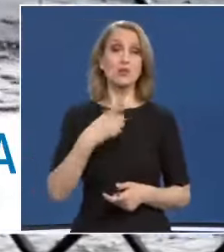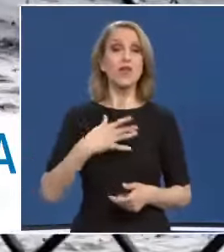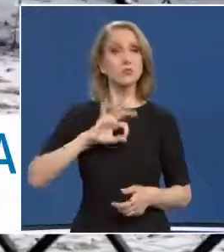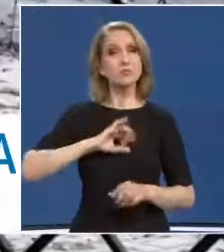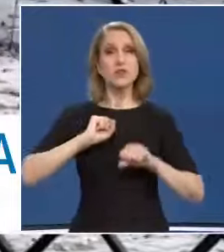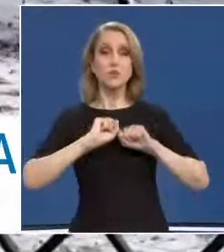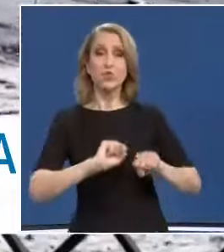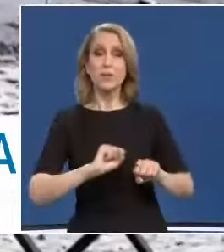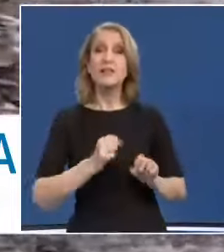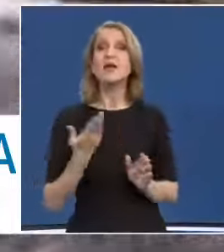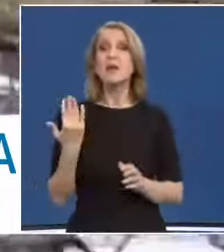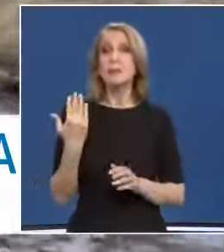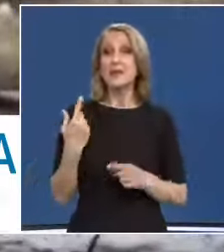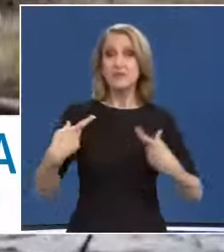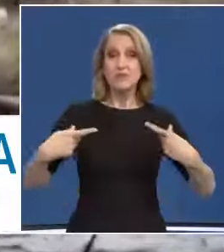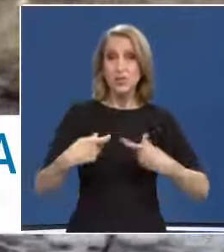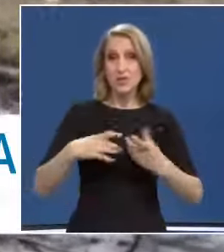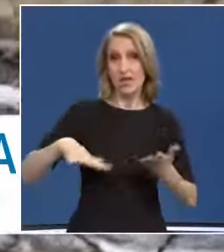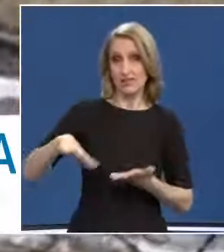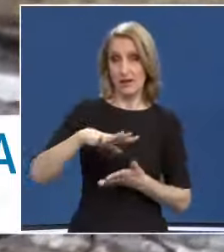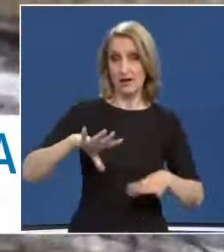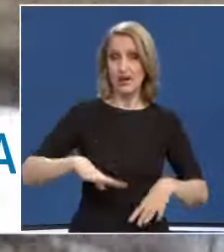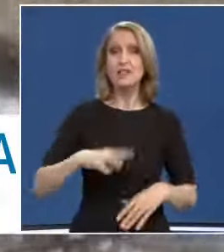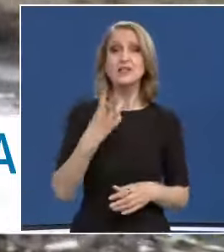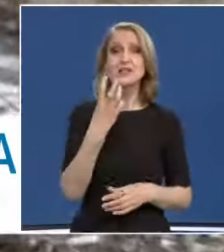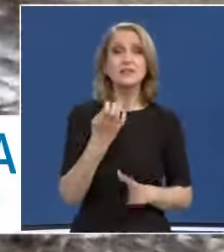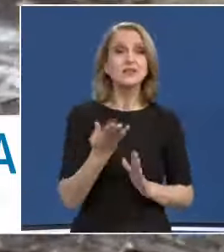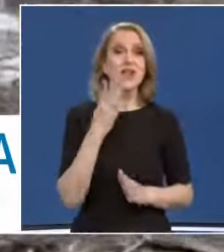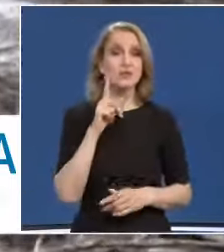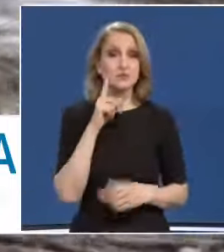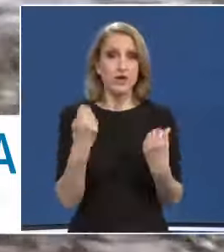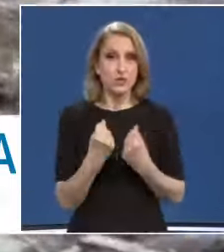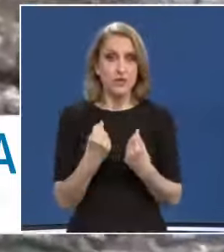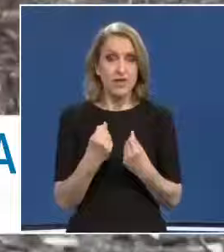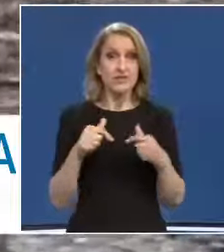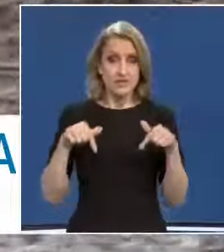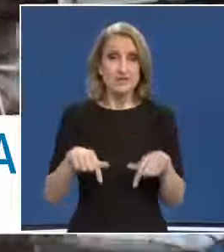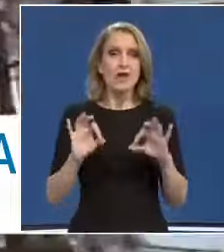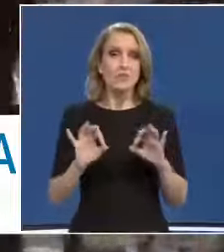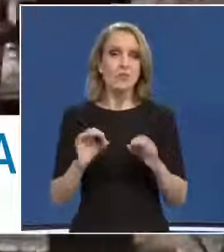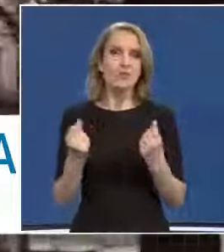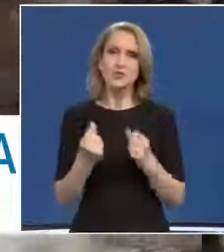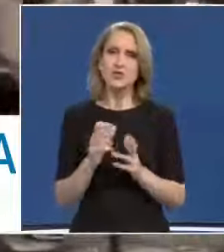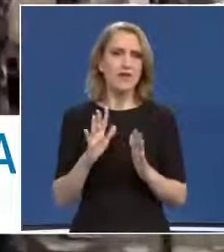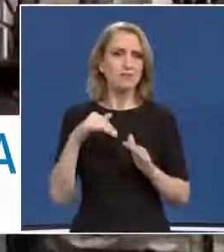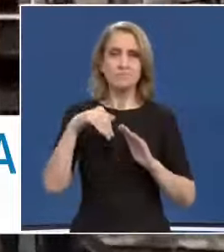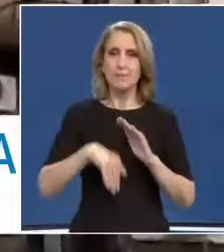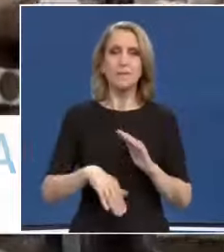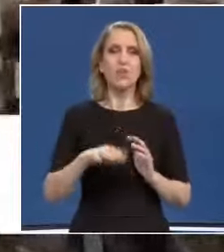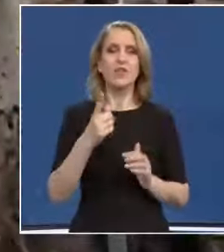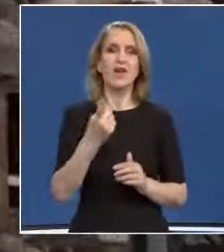отбрана. Преди войната Авдеевка беше 30 000 град. Сега се смята, че под 1000 души остават в